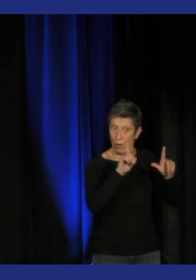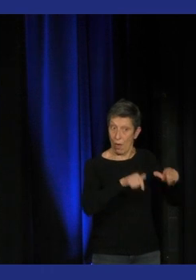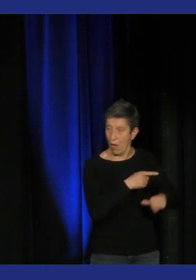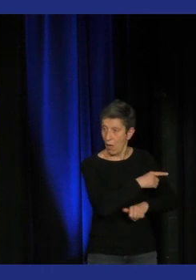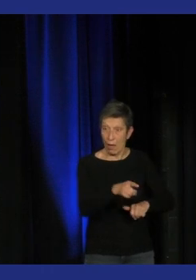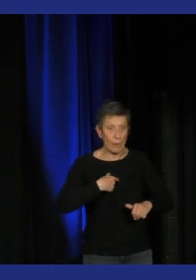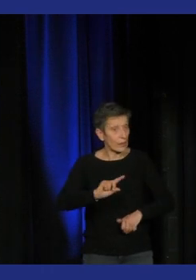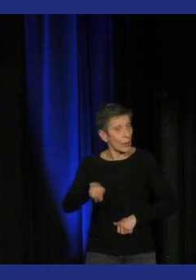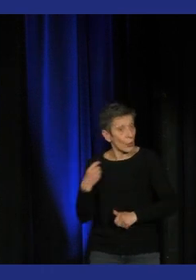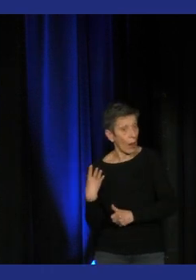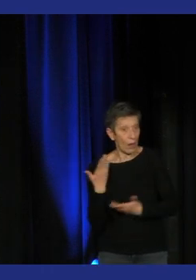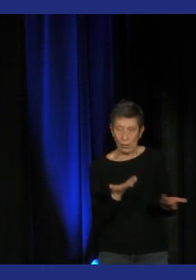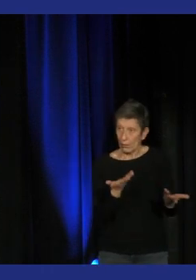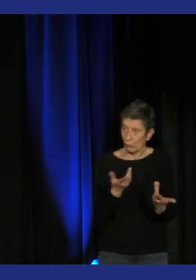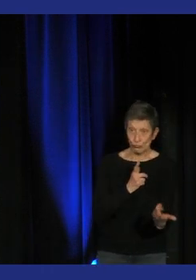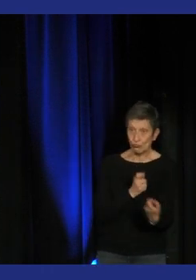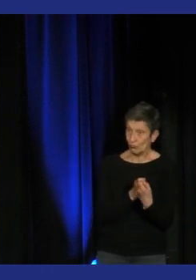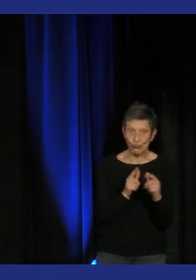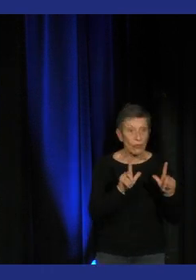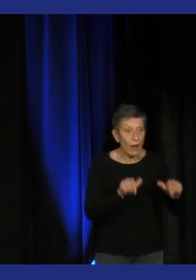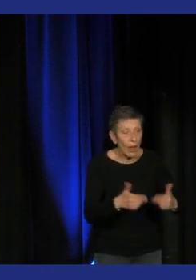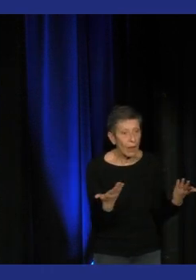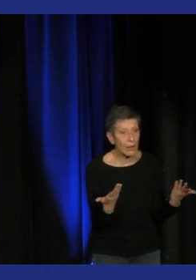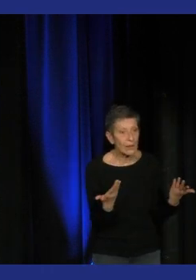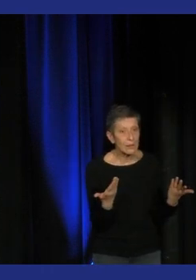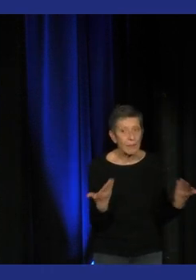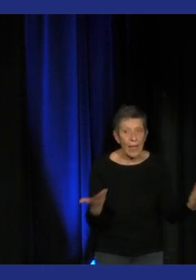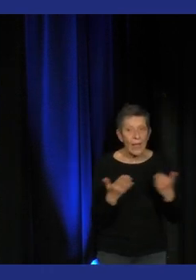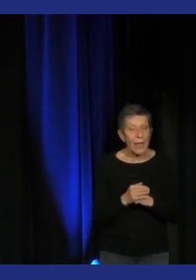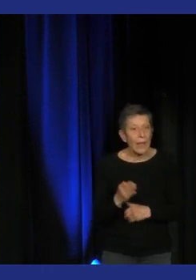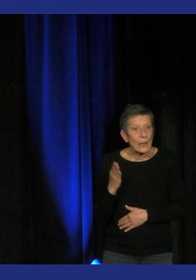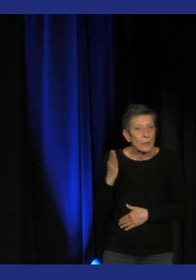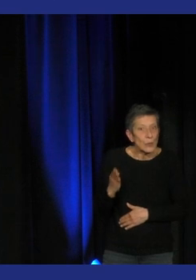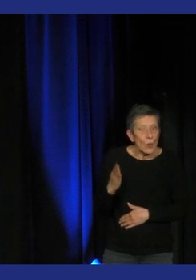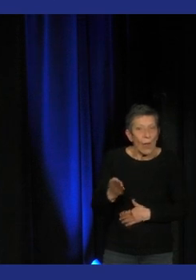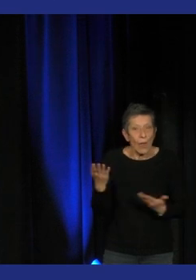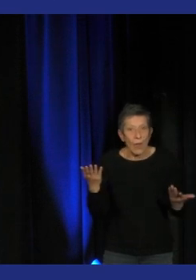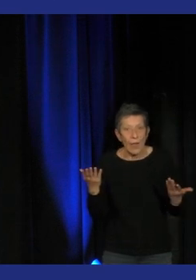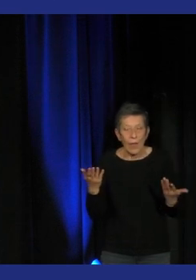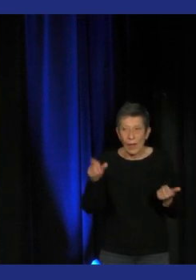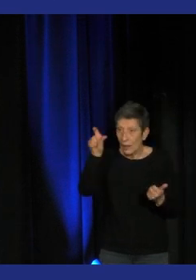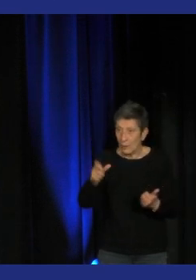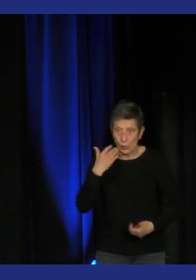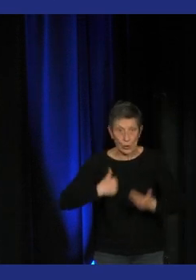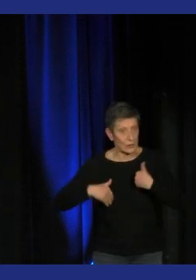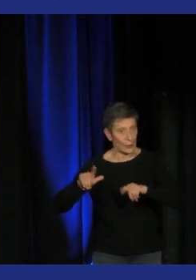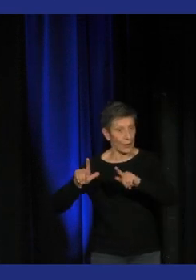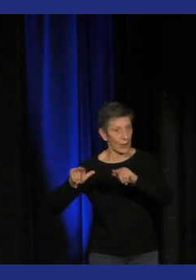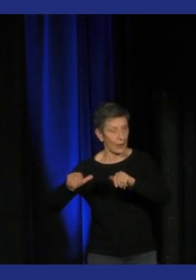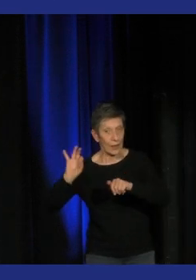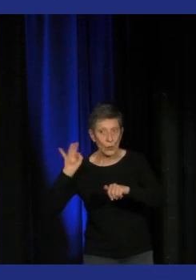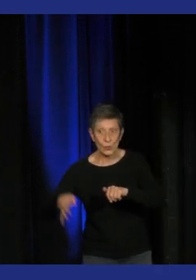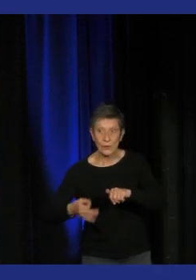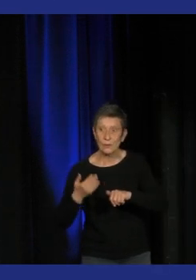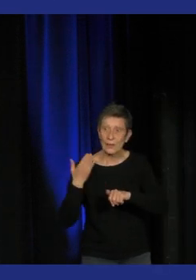rendues naturelles. Et par contre, quand c'est des besoins émis par une personne handicapée, là, ça va être tout de